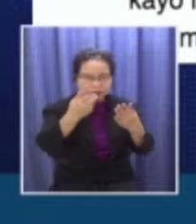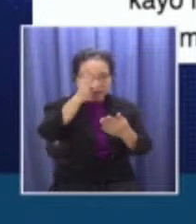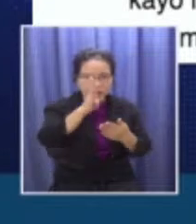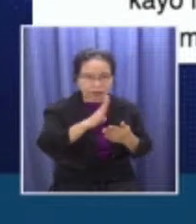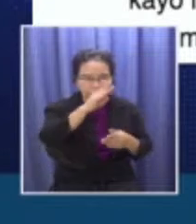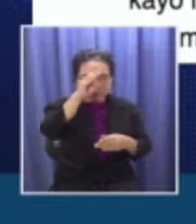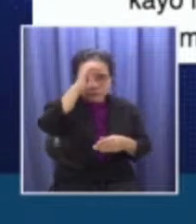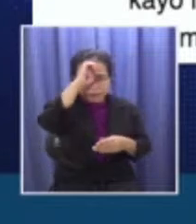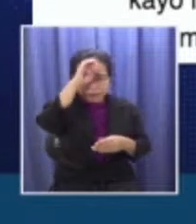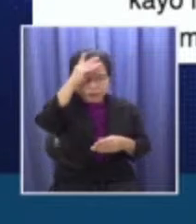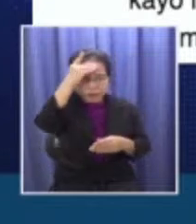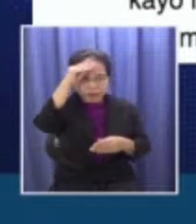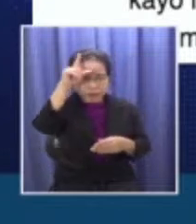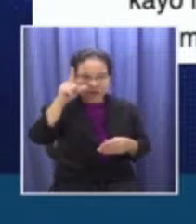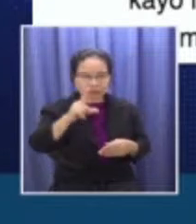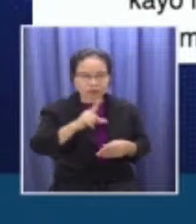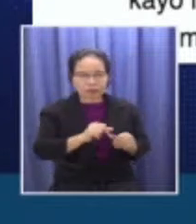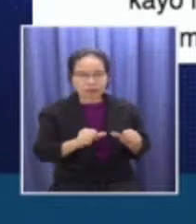a dene sɛ bɛte ase